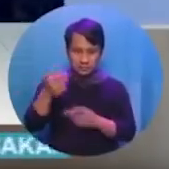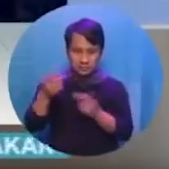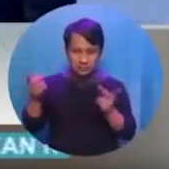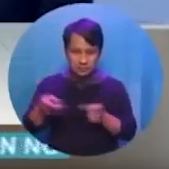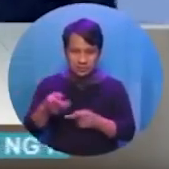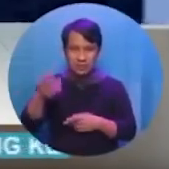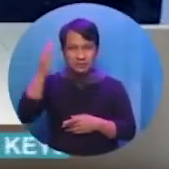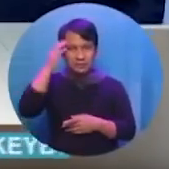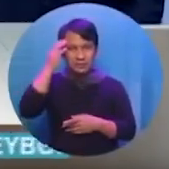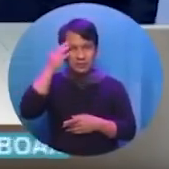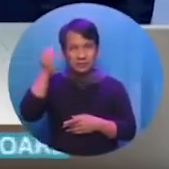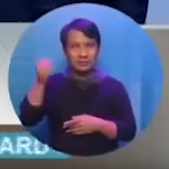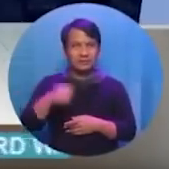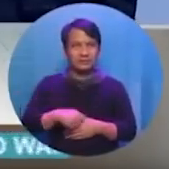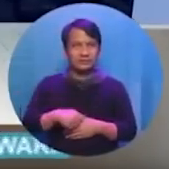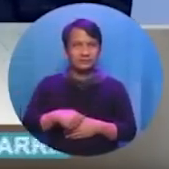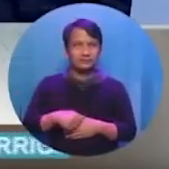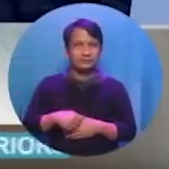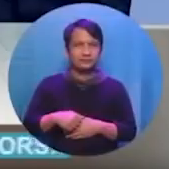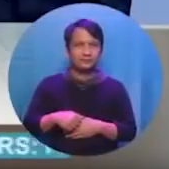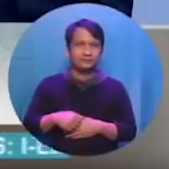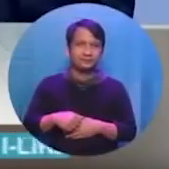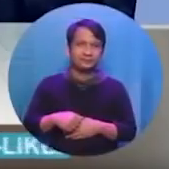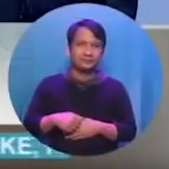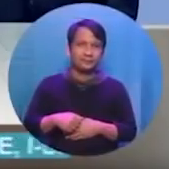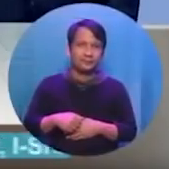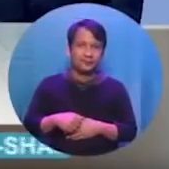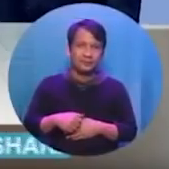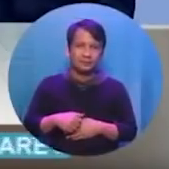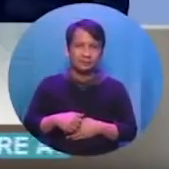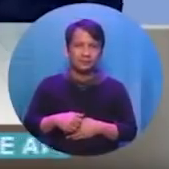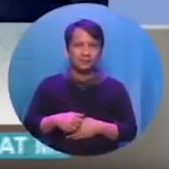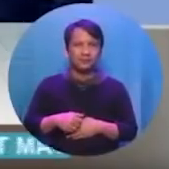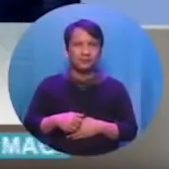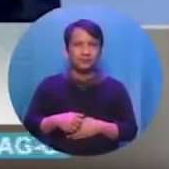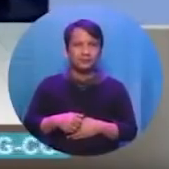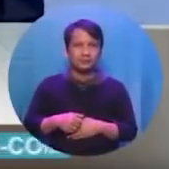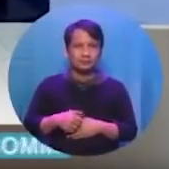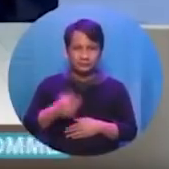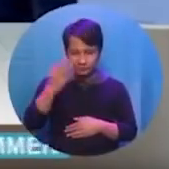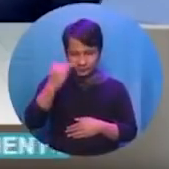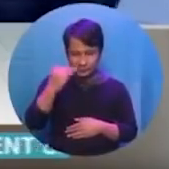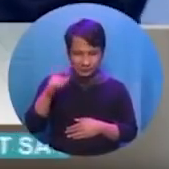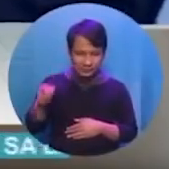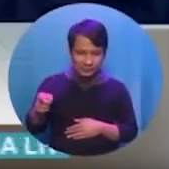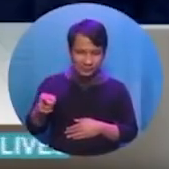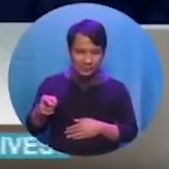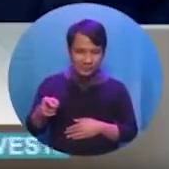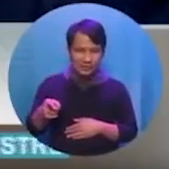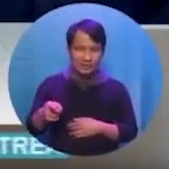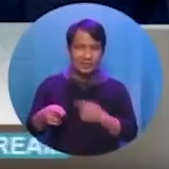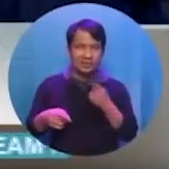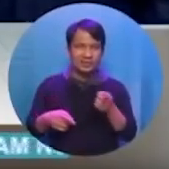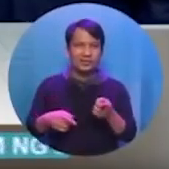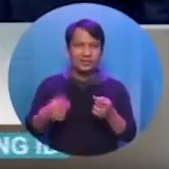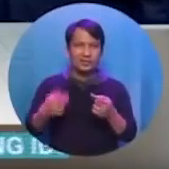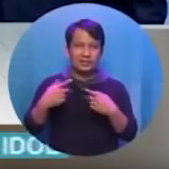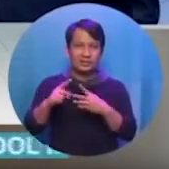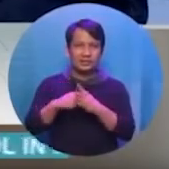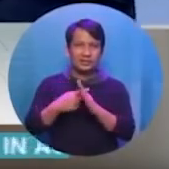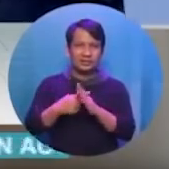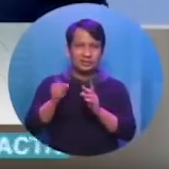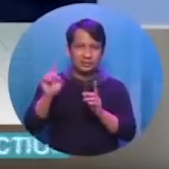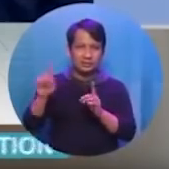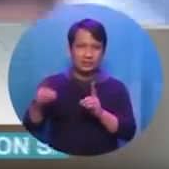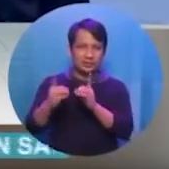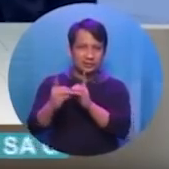yan. Opo. Ma'am, tanong niyo sa akin kung bakit. Yes po. Bakit po? Sapagkat dyan kami una nag-date